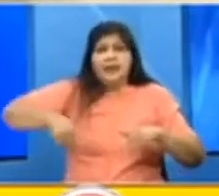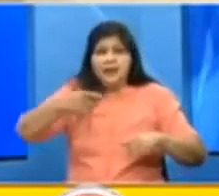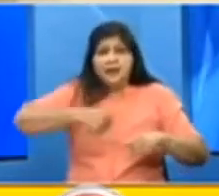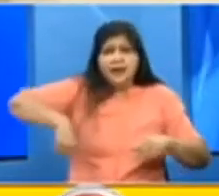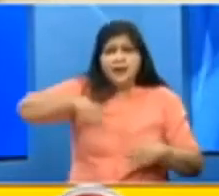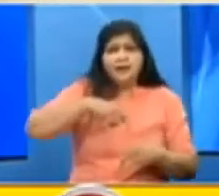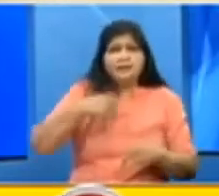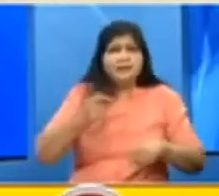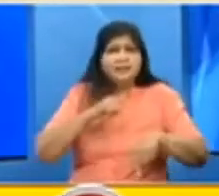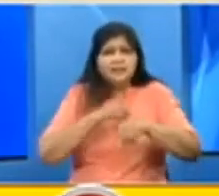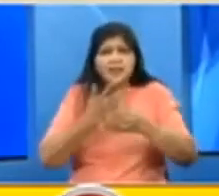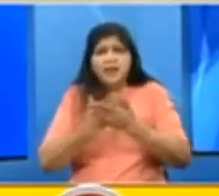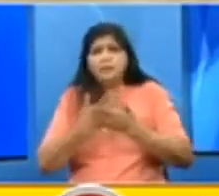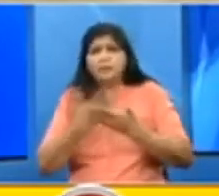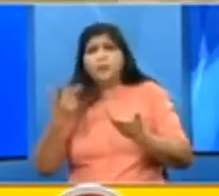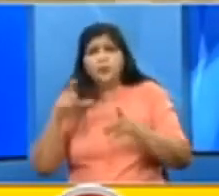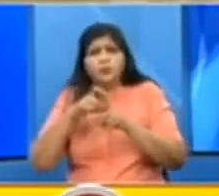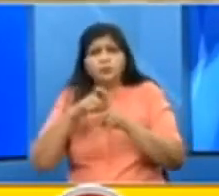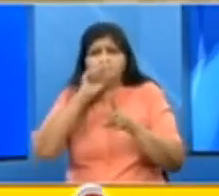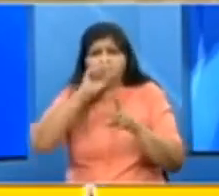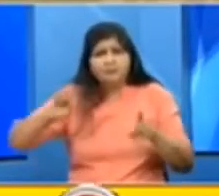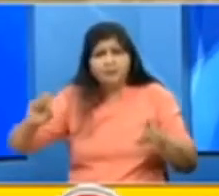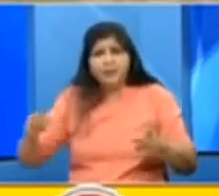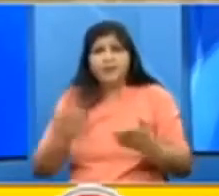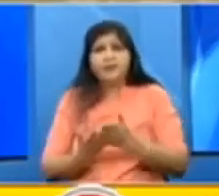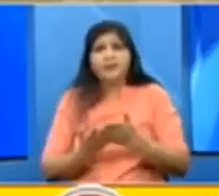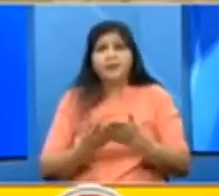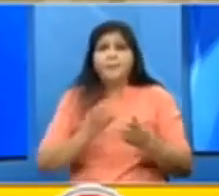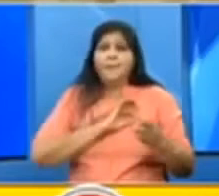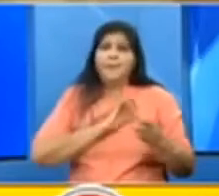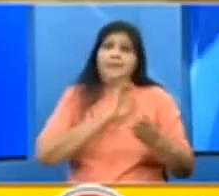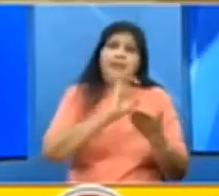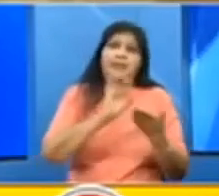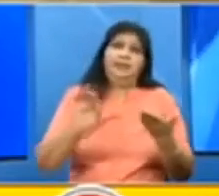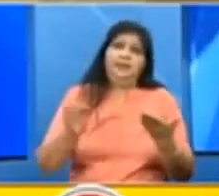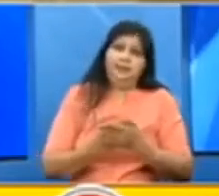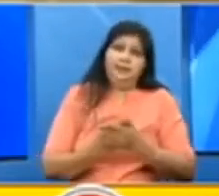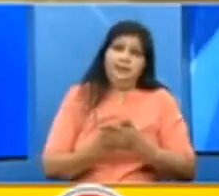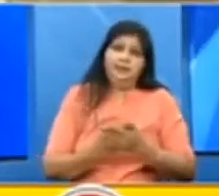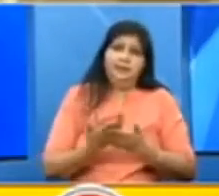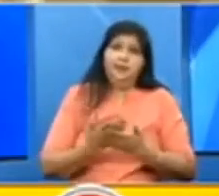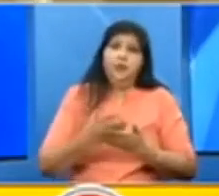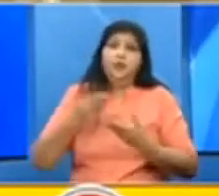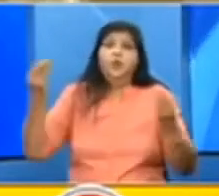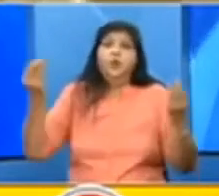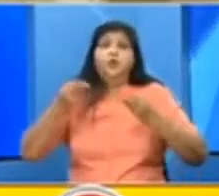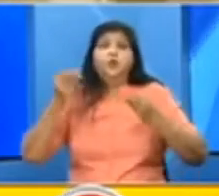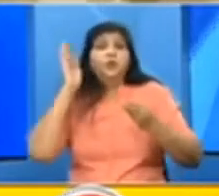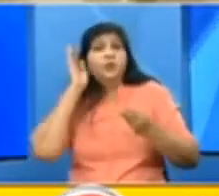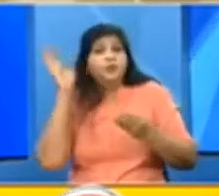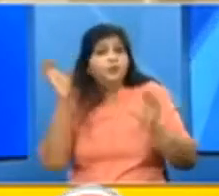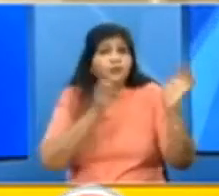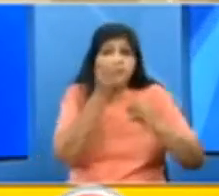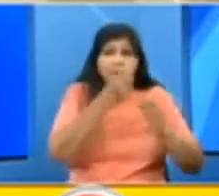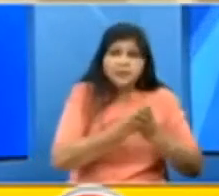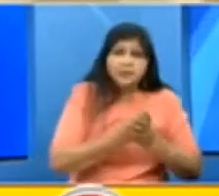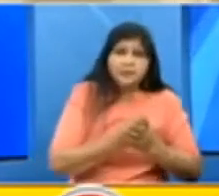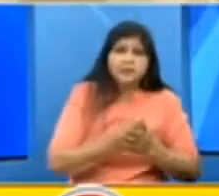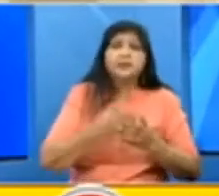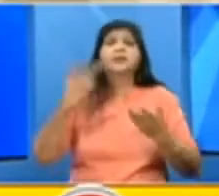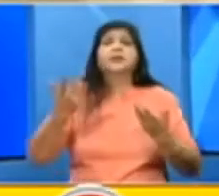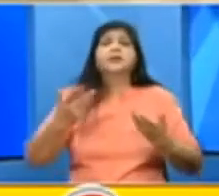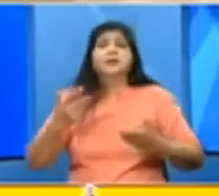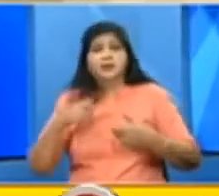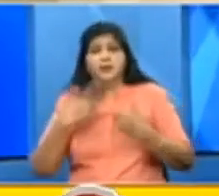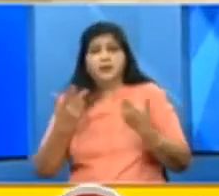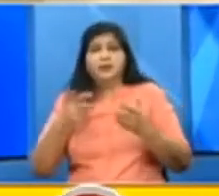अफेयर से रिलेटेड कोई भी टॉपिक हो उस पर लिखता रहता हूँ। नई नई जानकारियां मिलती रहती हैं, जैसे जीएसटी चला था